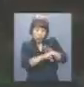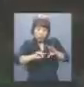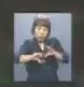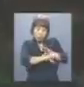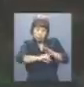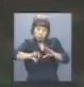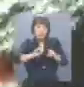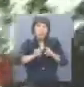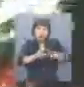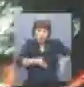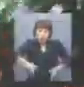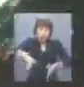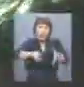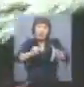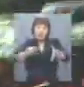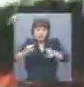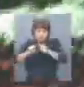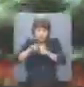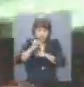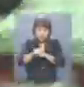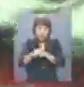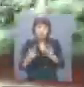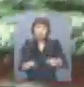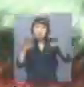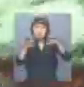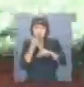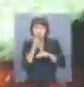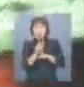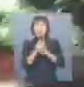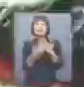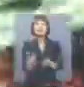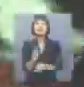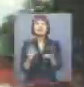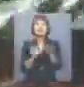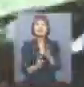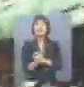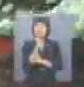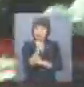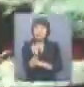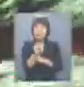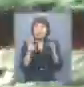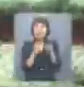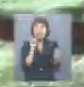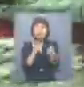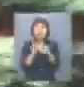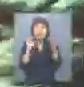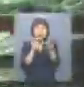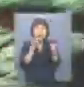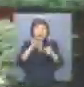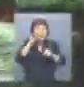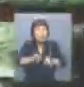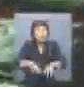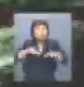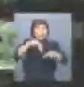ประดิษฐ์เป็นจำนวนมากครับส่วนใหญ่คาดหวังว่านี่เป็นสัญญาณที่ดีนะครับที่จะทำให้สถานการณ์น้ำท่วมในพื้น